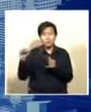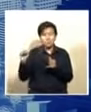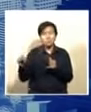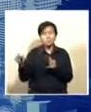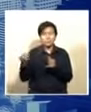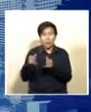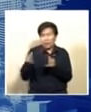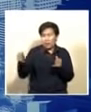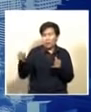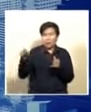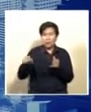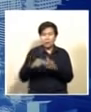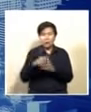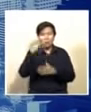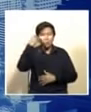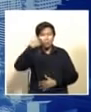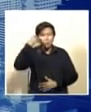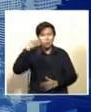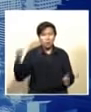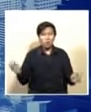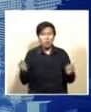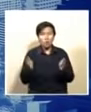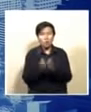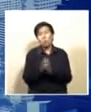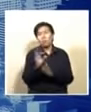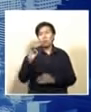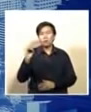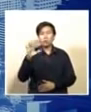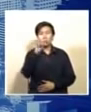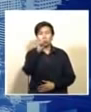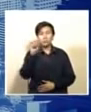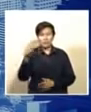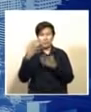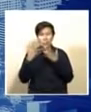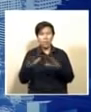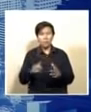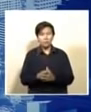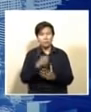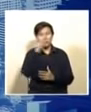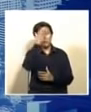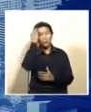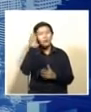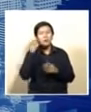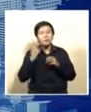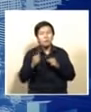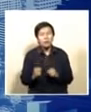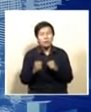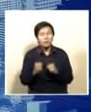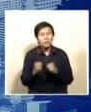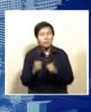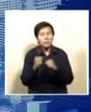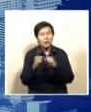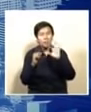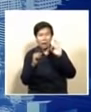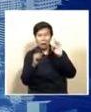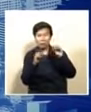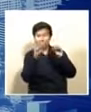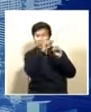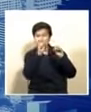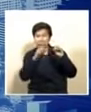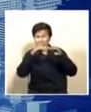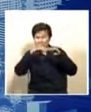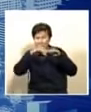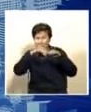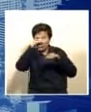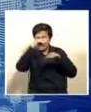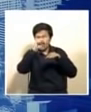หลีกเลี่ยงการใกล้ชิดต้องห่างกันเกิน2เมตรนี่ก็คือ 93% อยากให้พวกเราเน้นให้ทำกันมากกว่านี้นะครับก็จะ